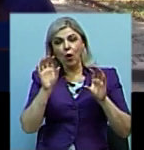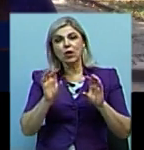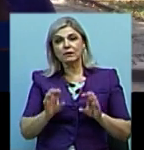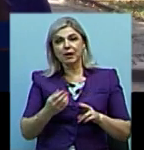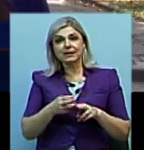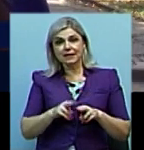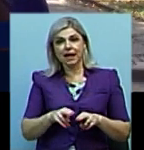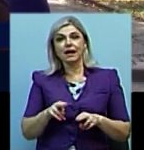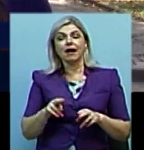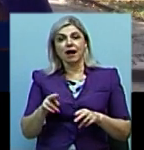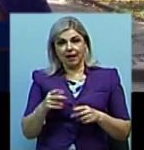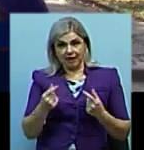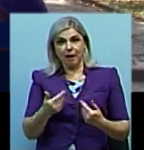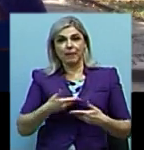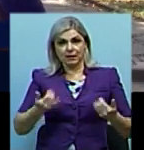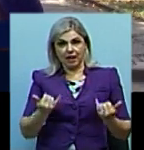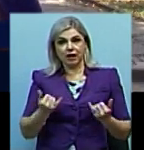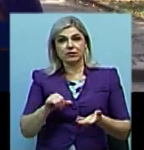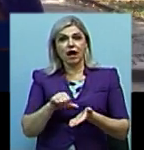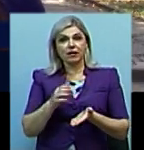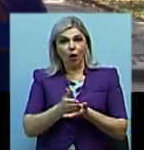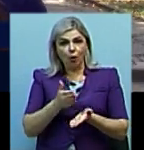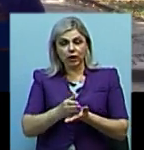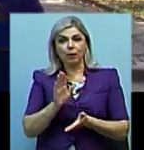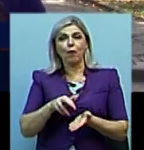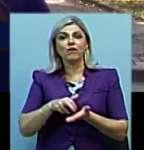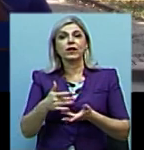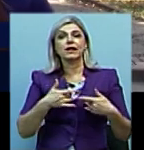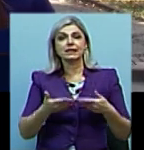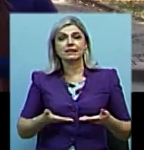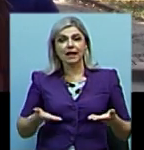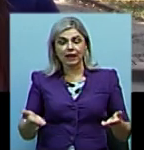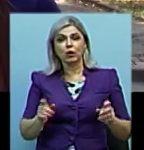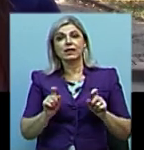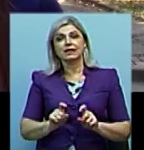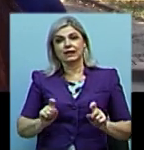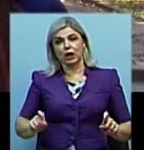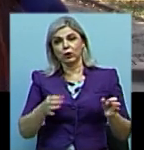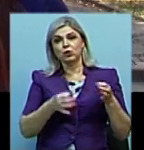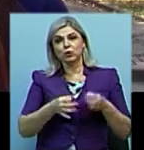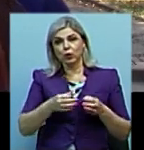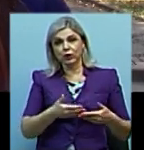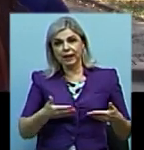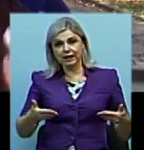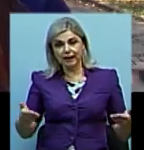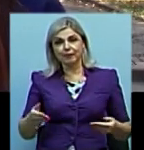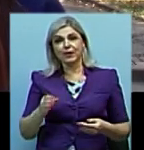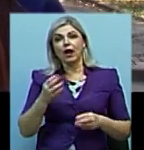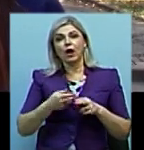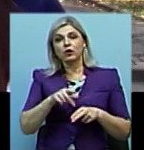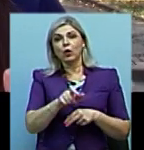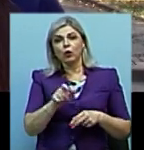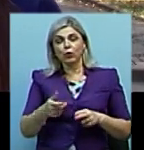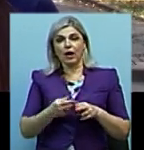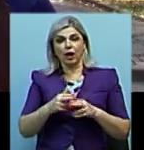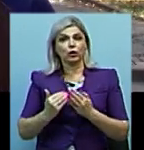заходу, на якому ми зараз знаходимось. Потім ми виходили на сцену, сиділи судді, це наші стафери, тобто ці люди, які над нами,